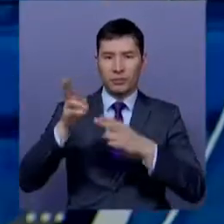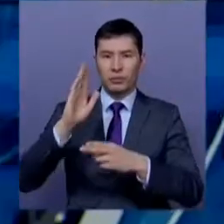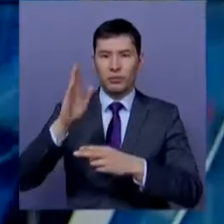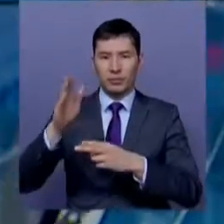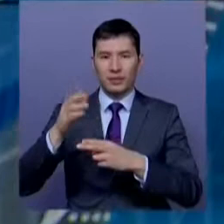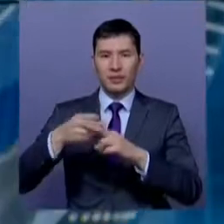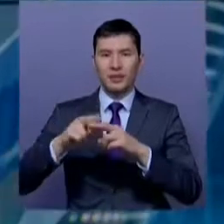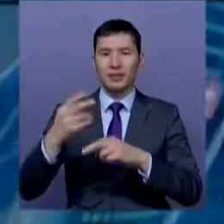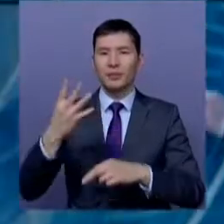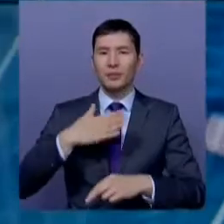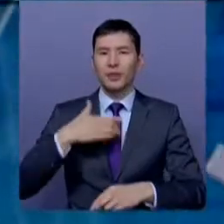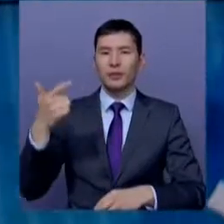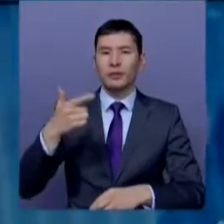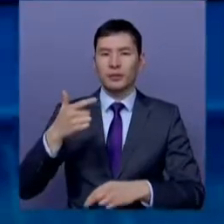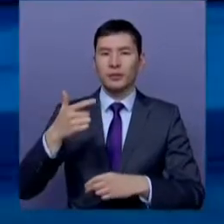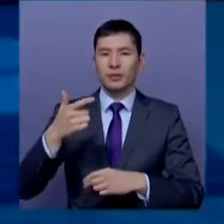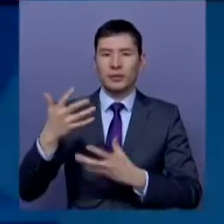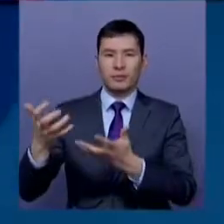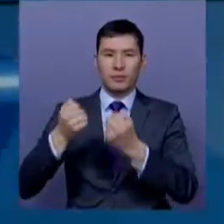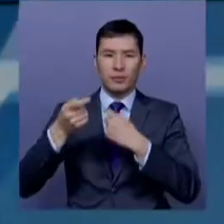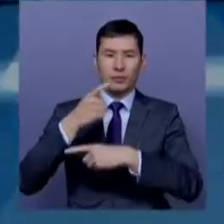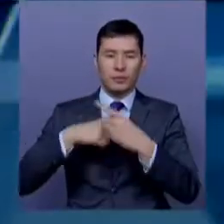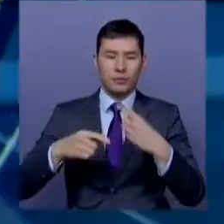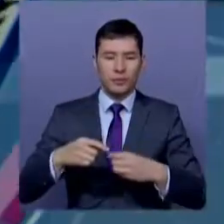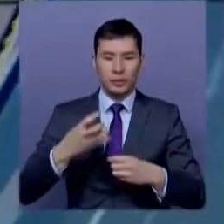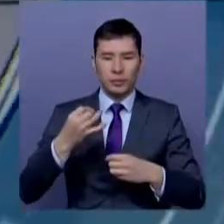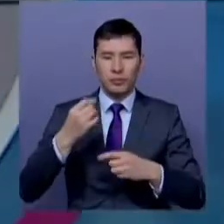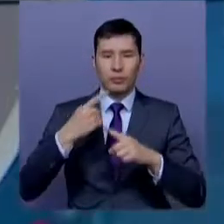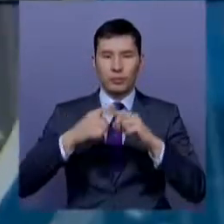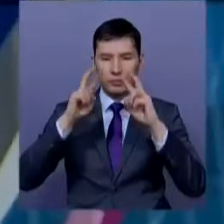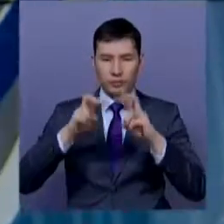босатылған жолаушыларды жерге түскеннен кейін тағы бір мәрте тексермек.